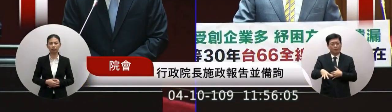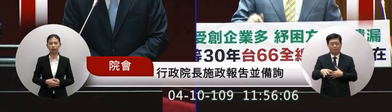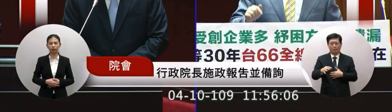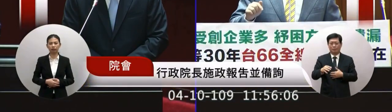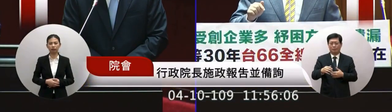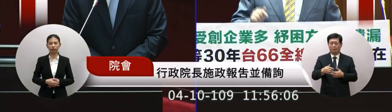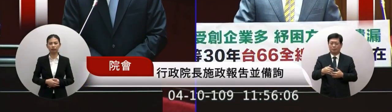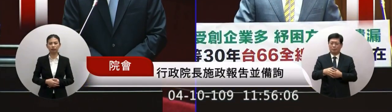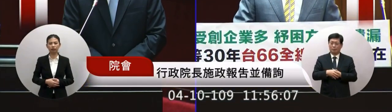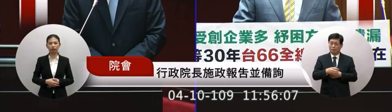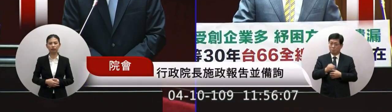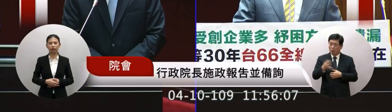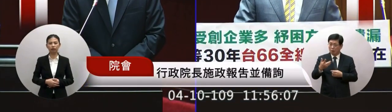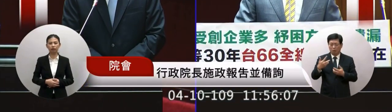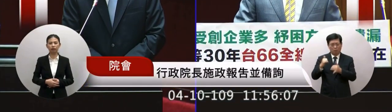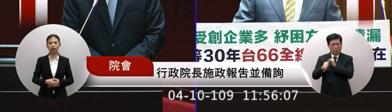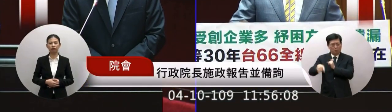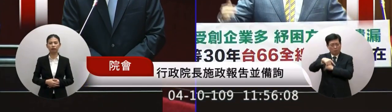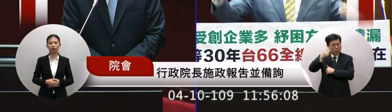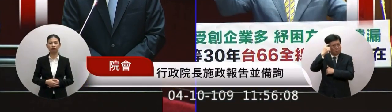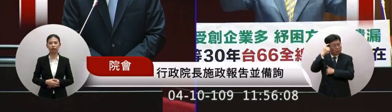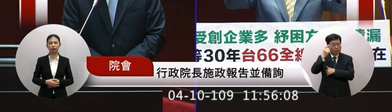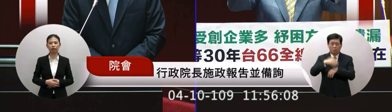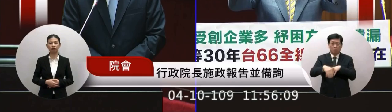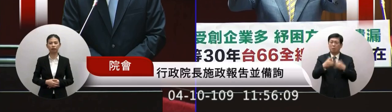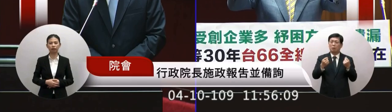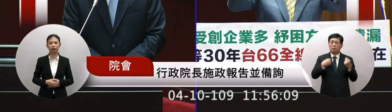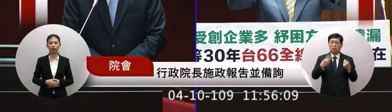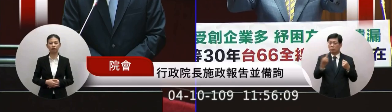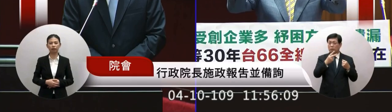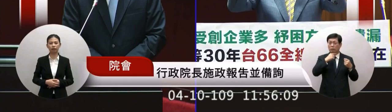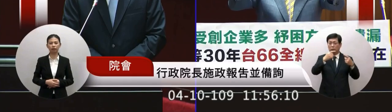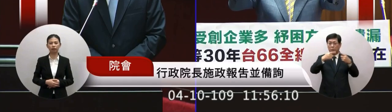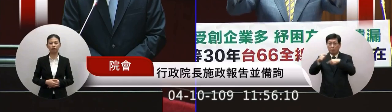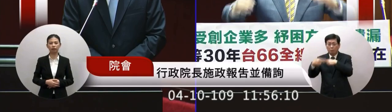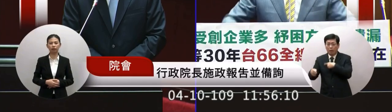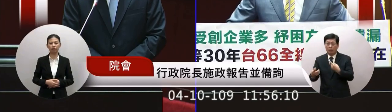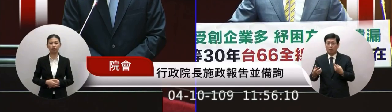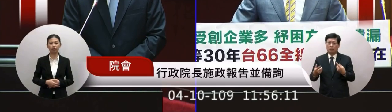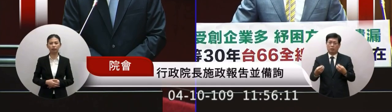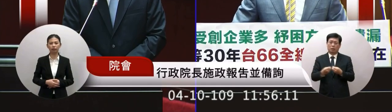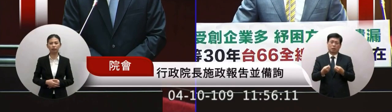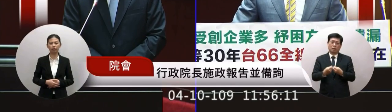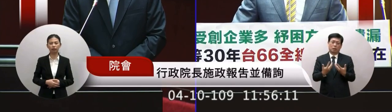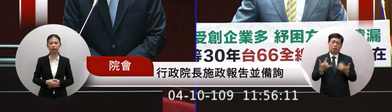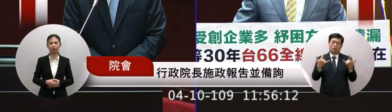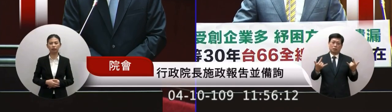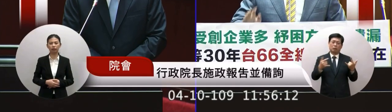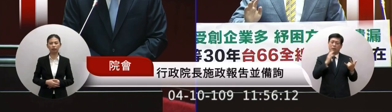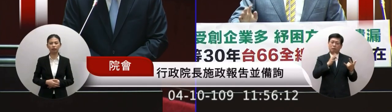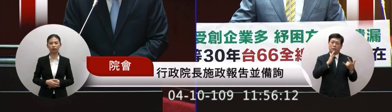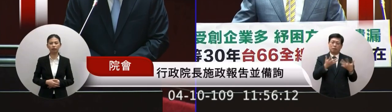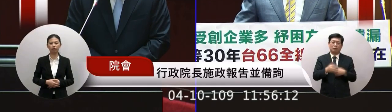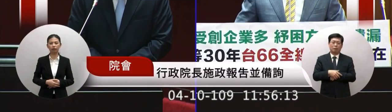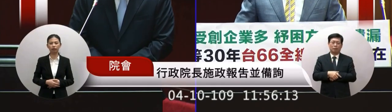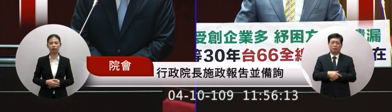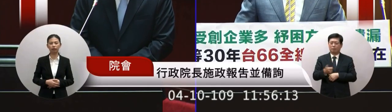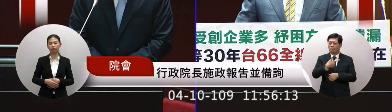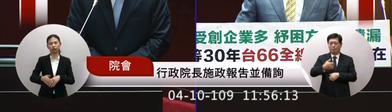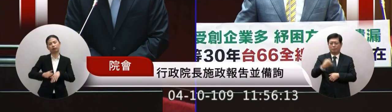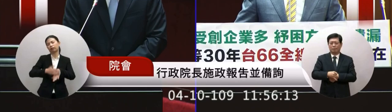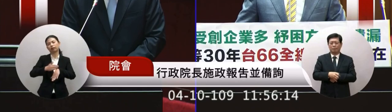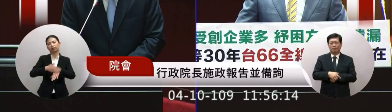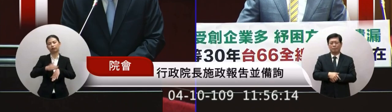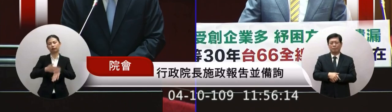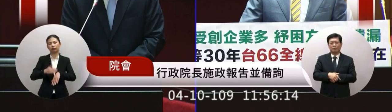为这个地方上已经就在想说，会不会到时候2个断桥也就变2段断桥在那里这个其实是很糟糕的。 现在